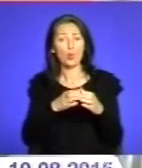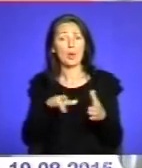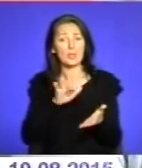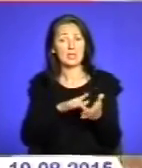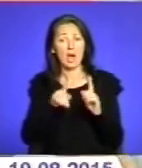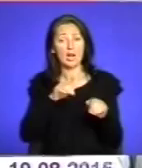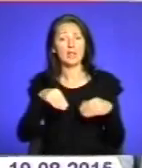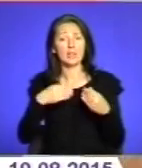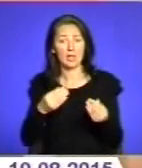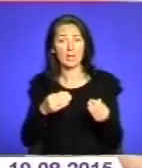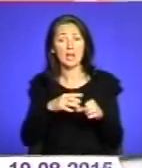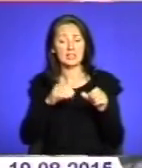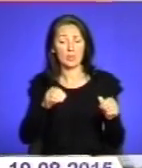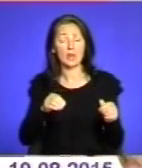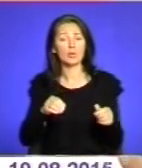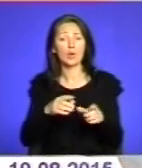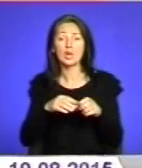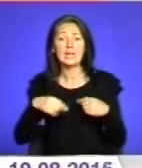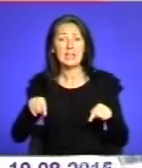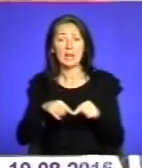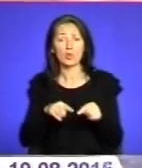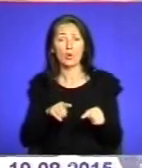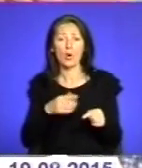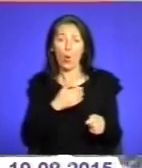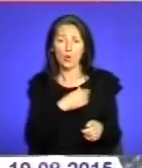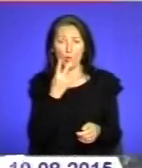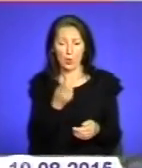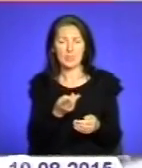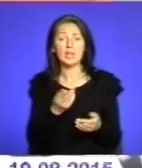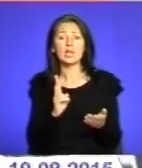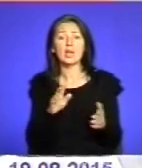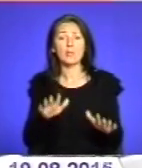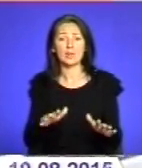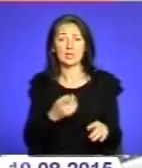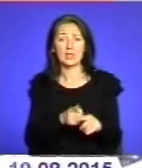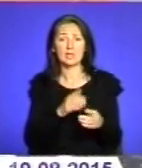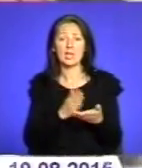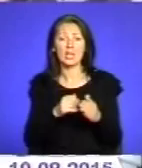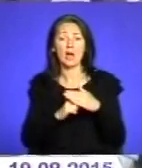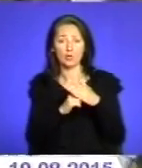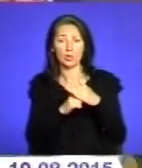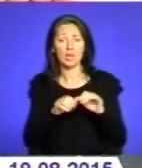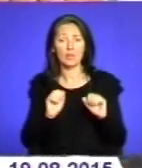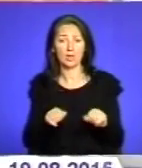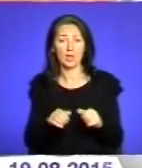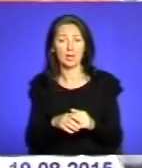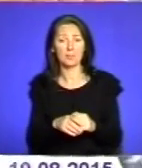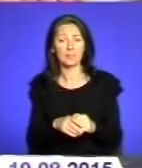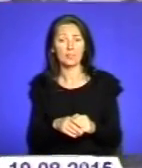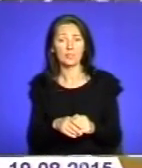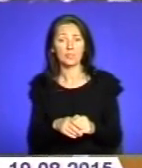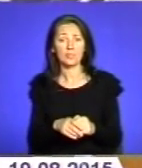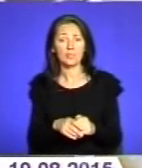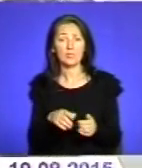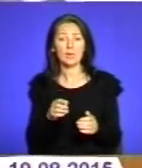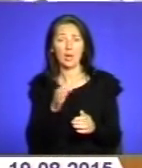прикро, хочу показати, в якому місці. Це є авторитет влади, це є мобілізація і всі похідні, які йдуть від цього питання. Будь ласка,